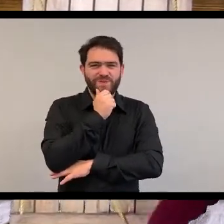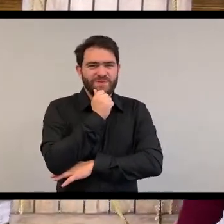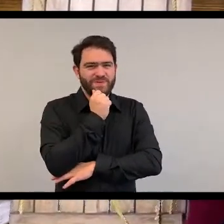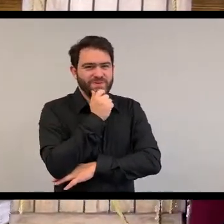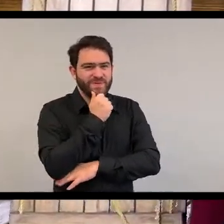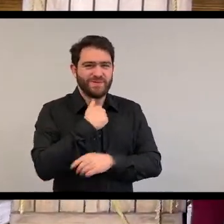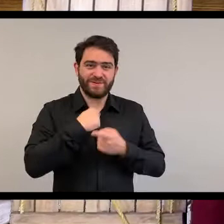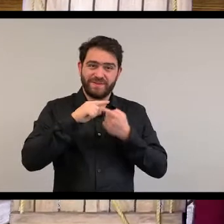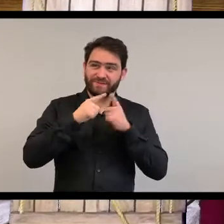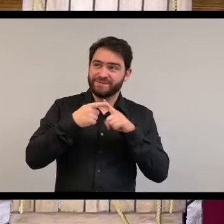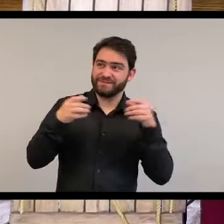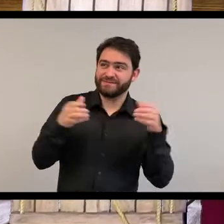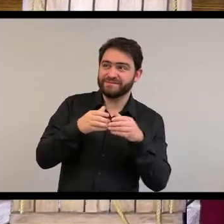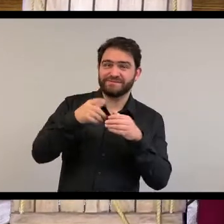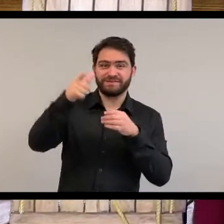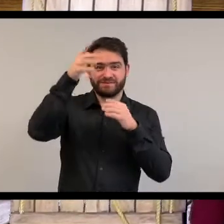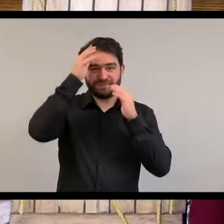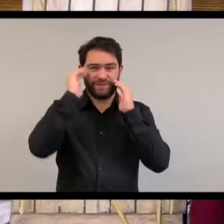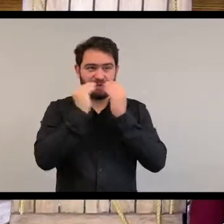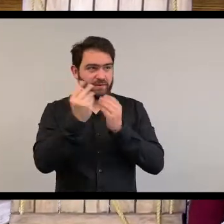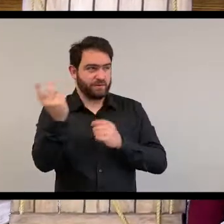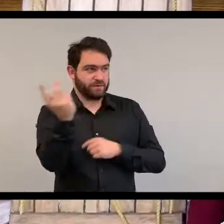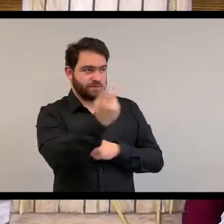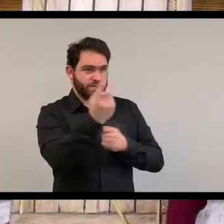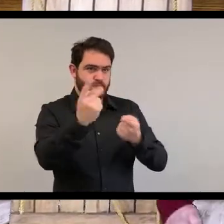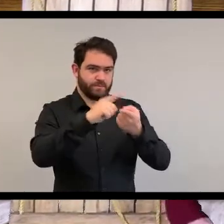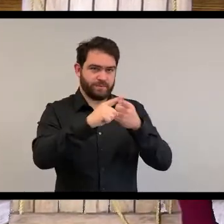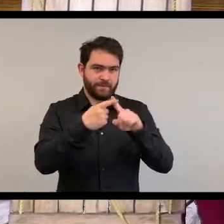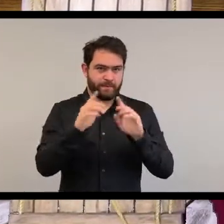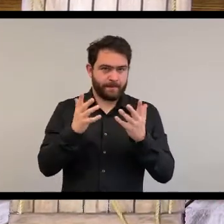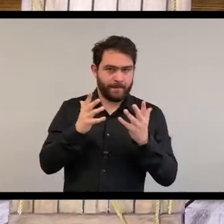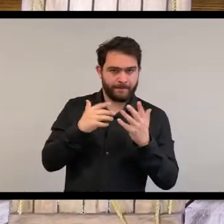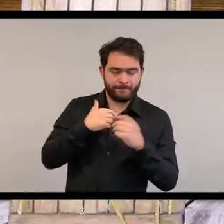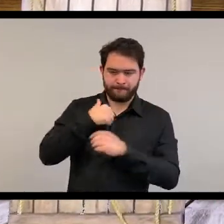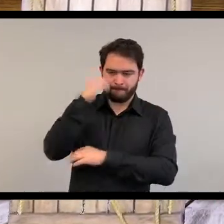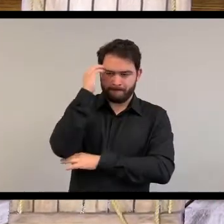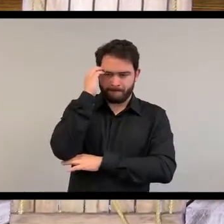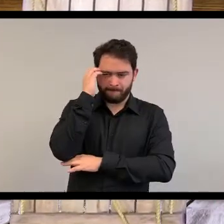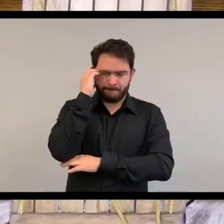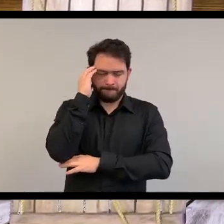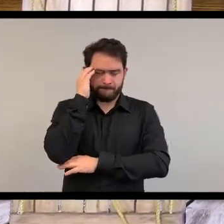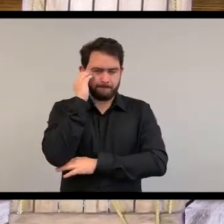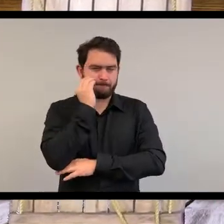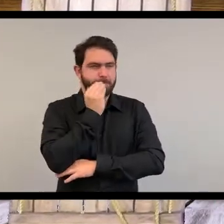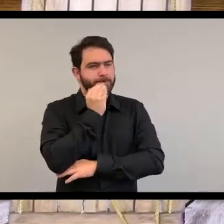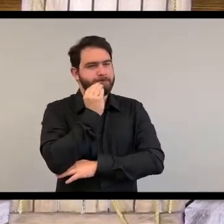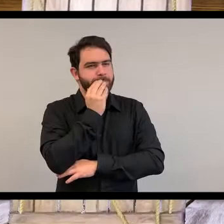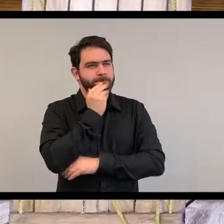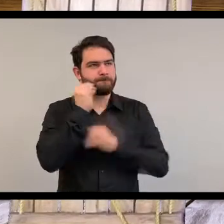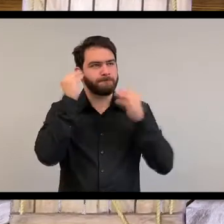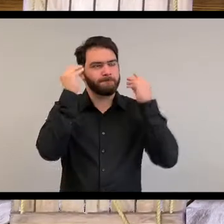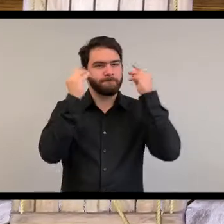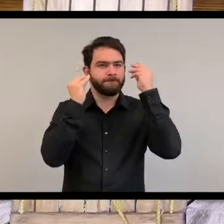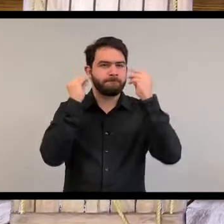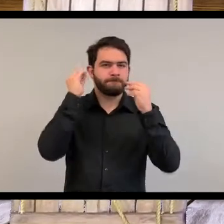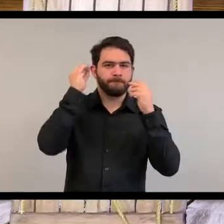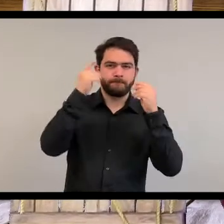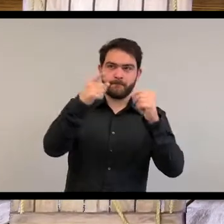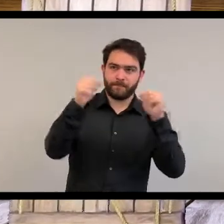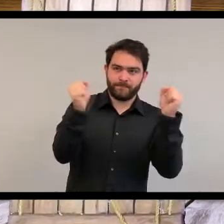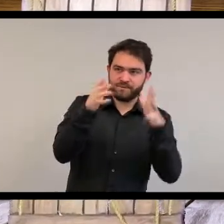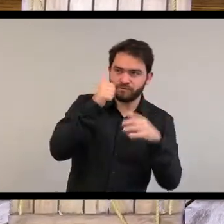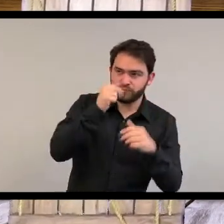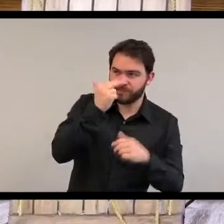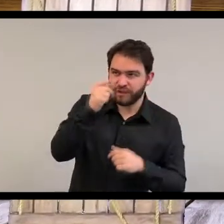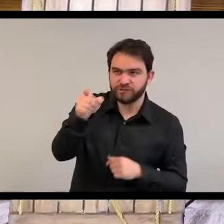Le train sauvage, on l'a espionné... » « Si elle est l'année du Père Noël... » Elle est magicienne! » Elle connait tout! »